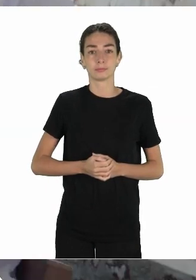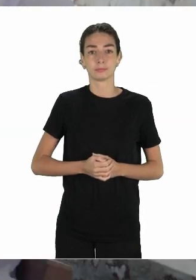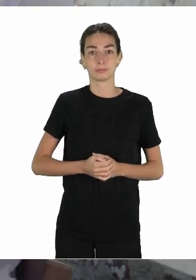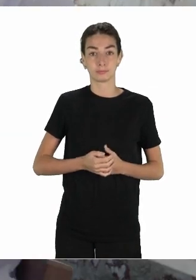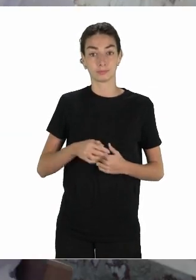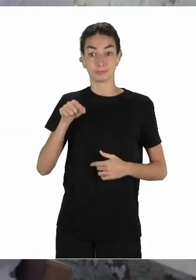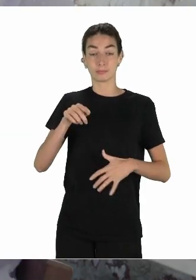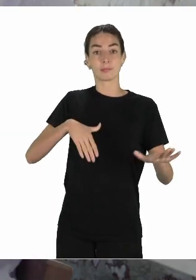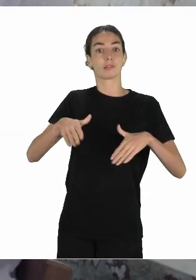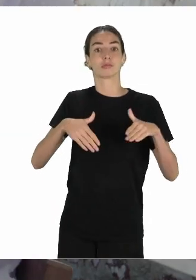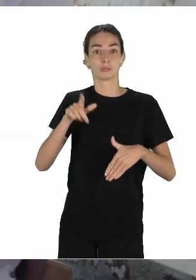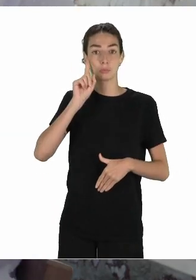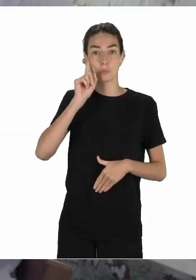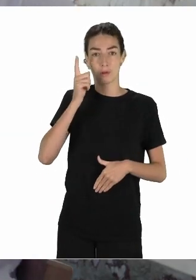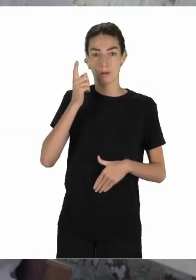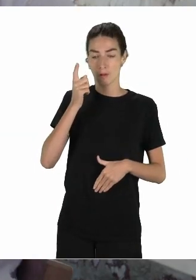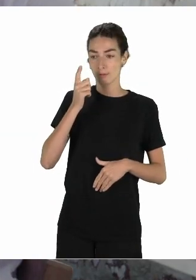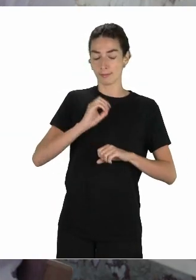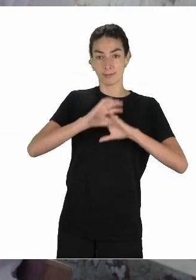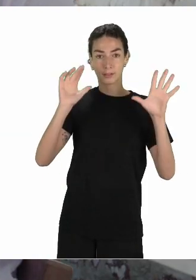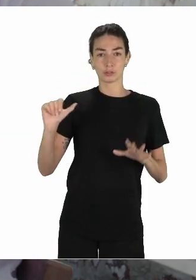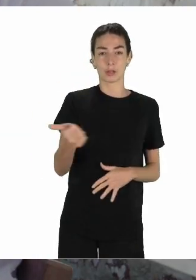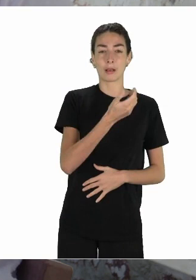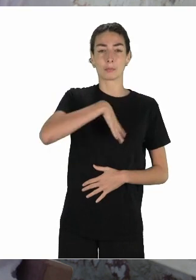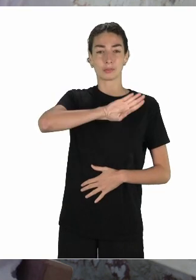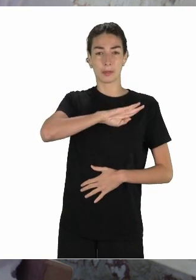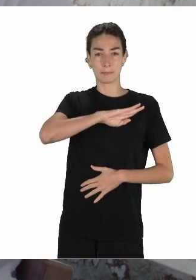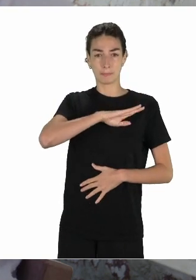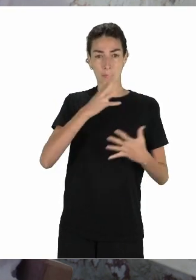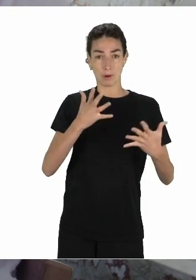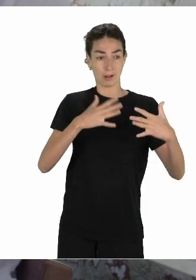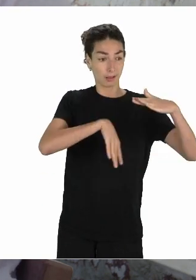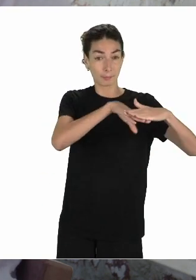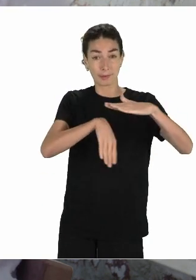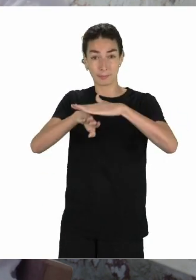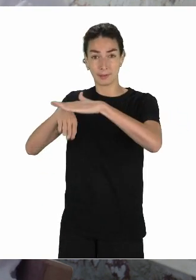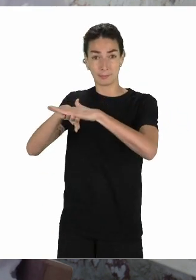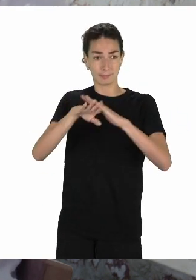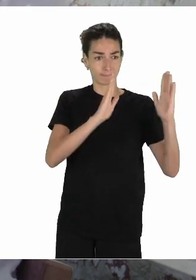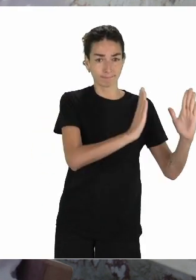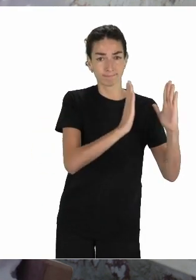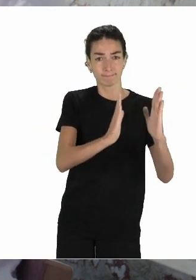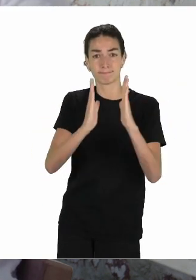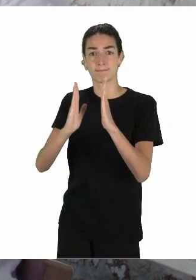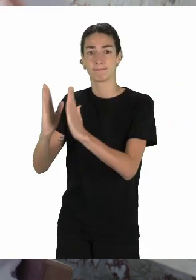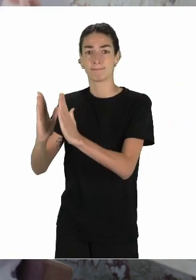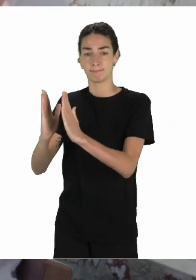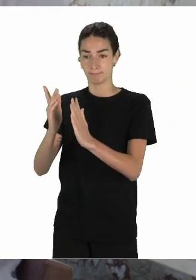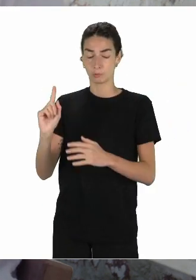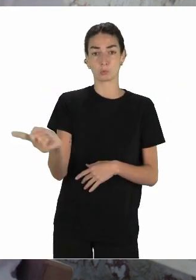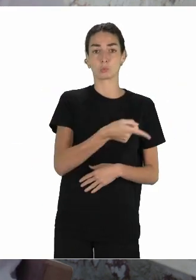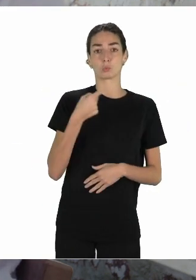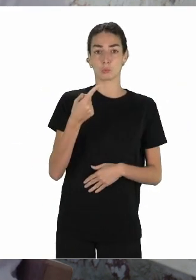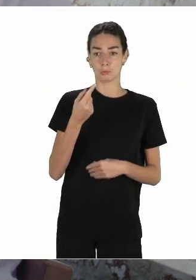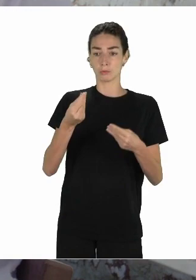Ça fonctionne parce qu'on a limité les responsabilités et on a mis en place quand même des garde-fous un peu de tous